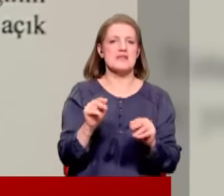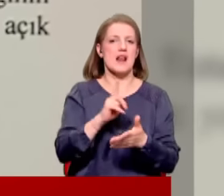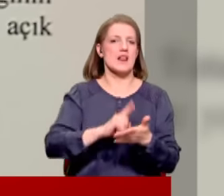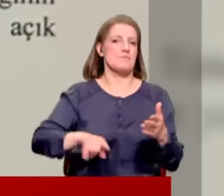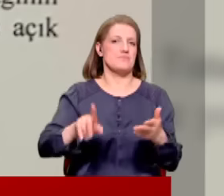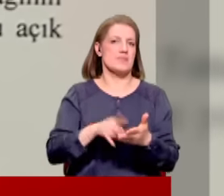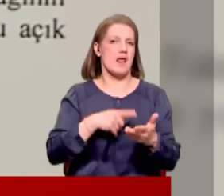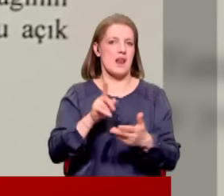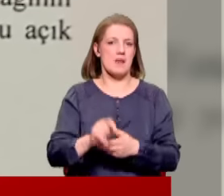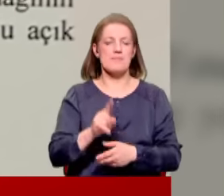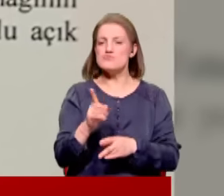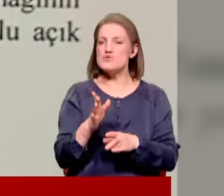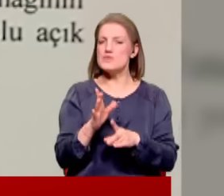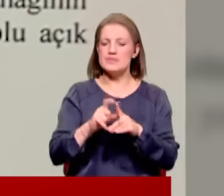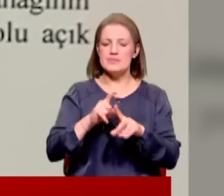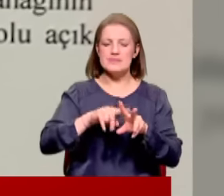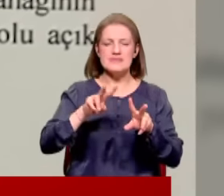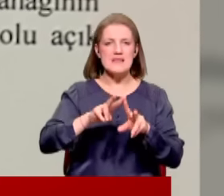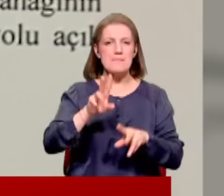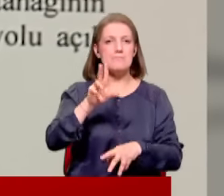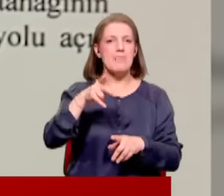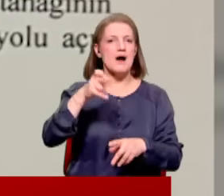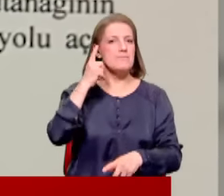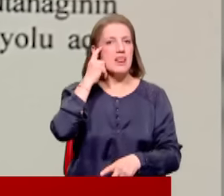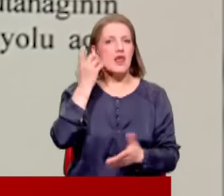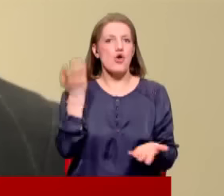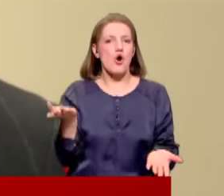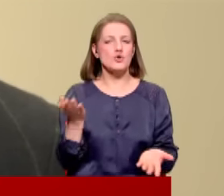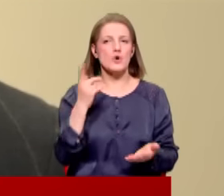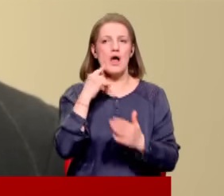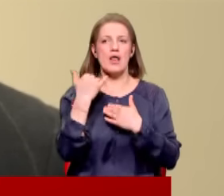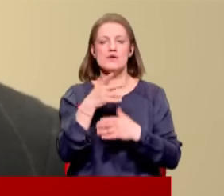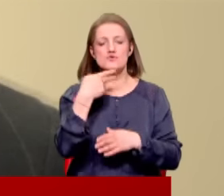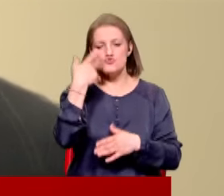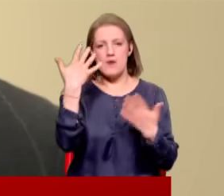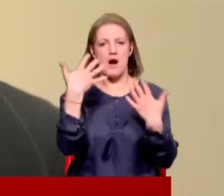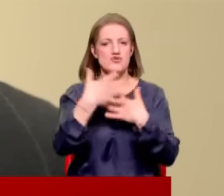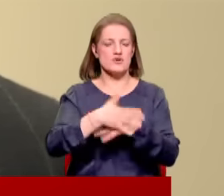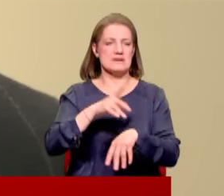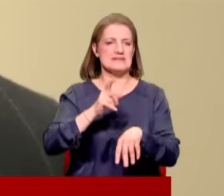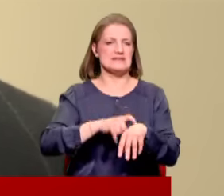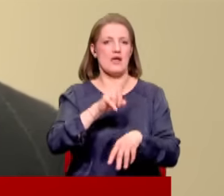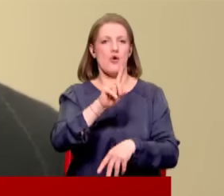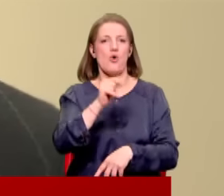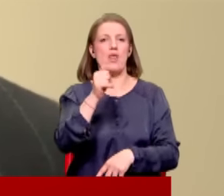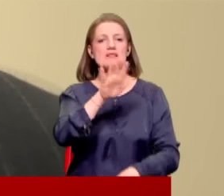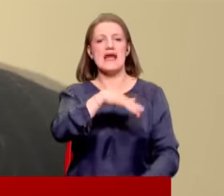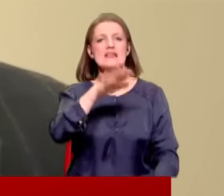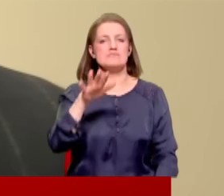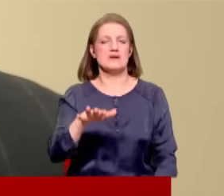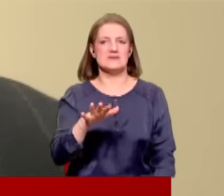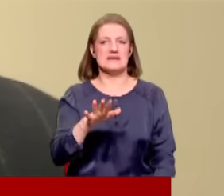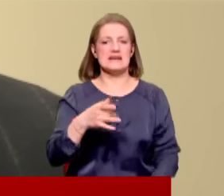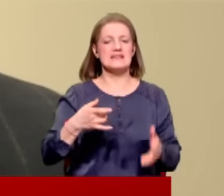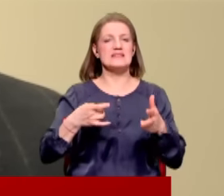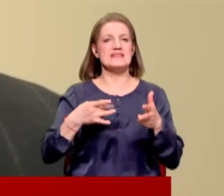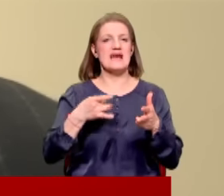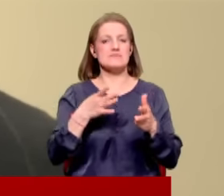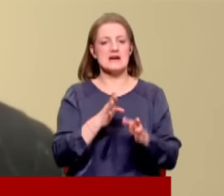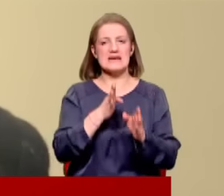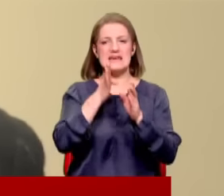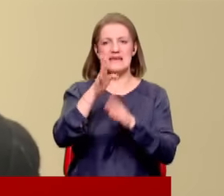iptal etti. Bundan ne DEM Parti'nin bilgisi vardı ne de seçmenin. Cuma akşamı saat 16.55'te Diyarbakır'dan